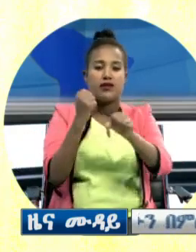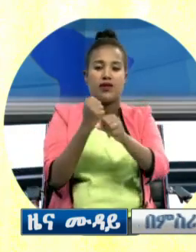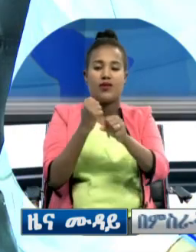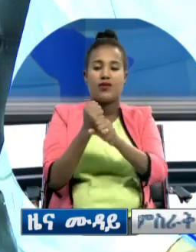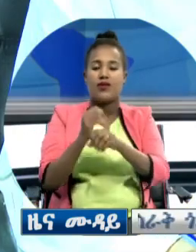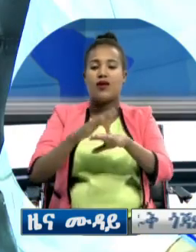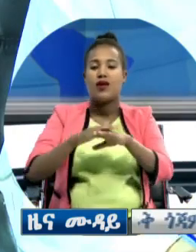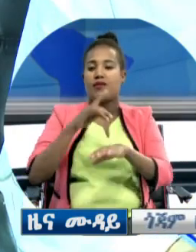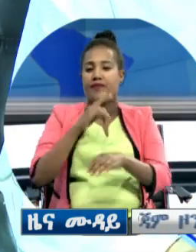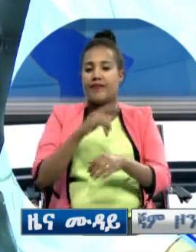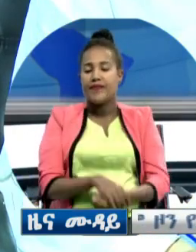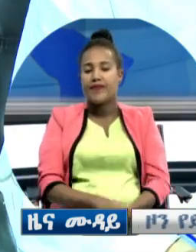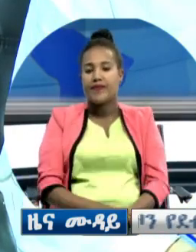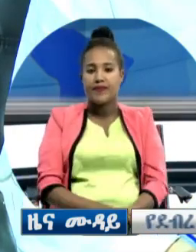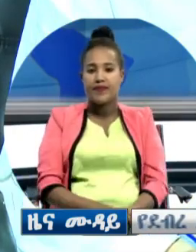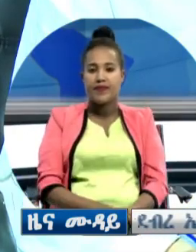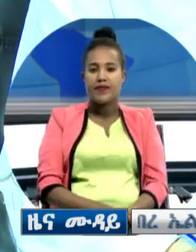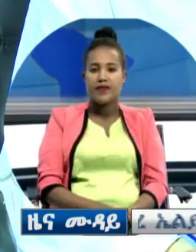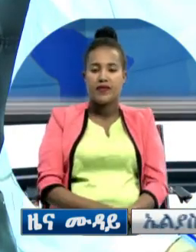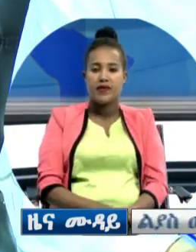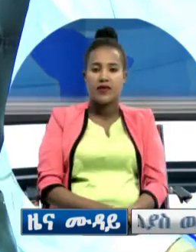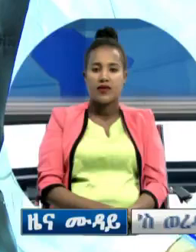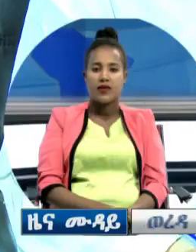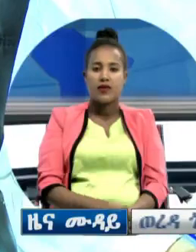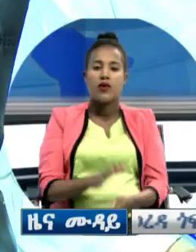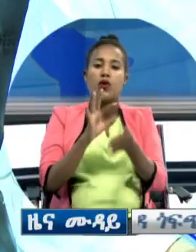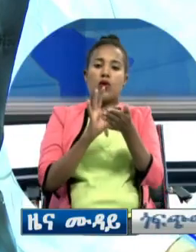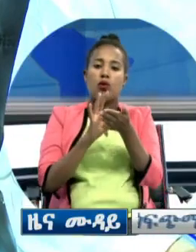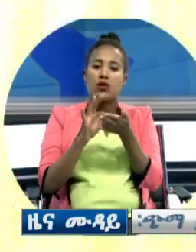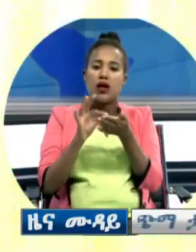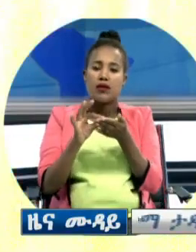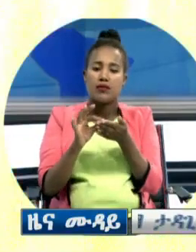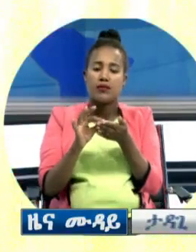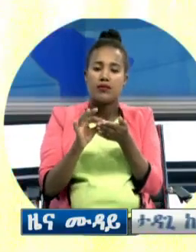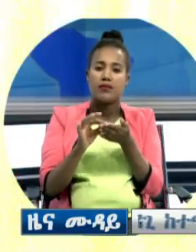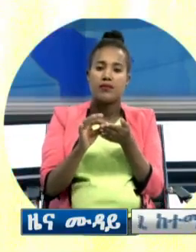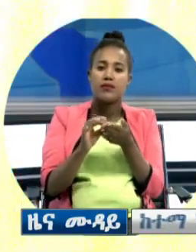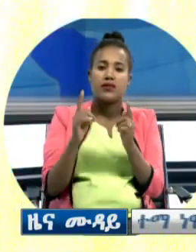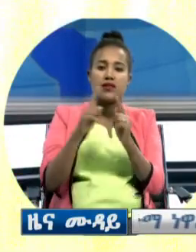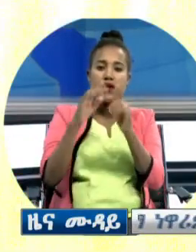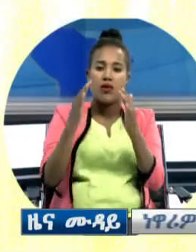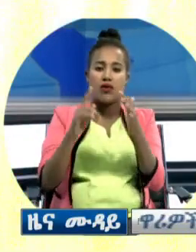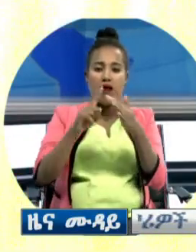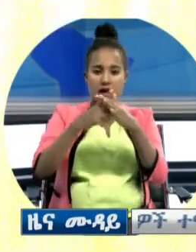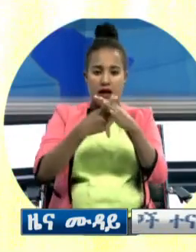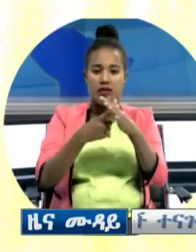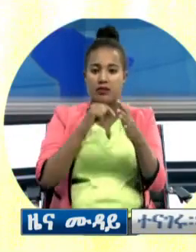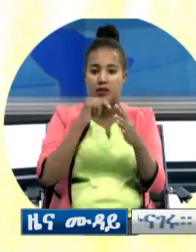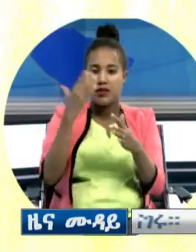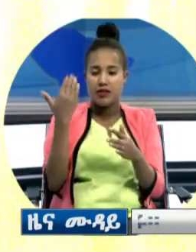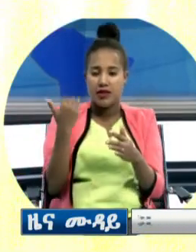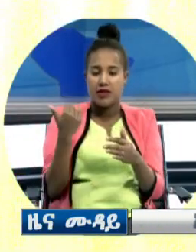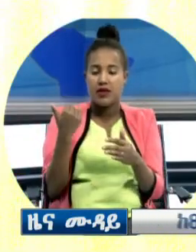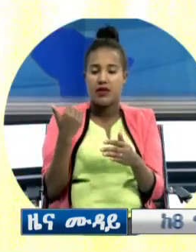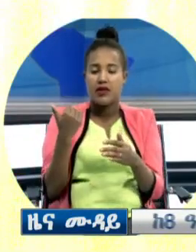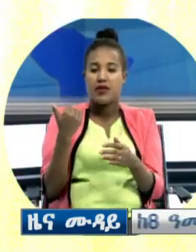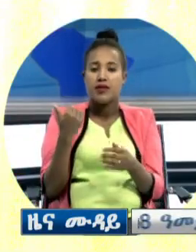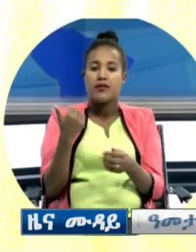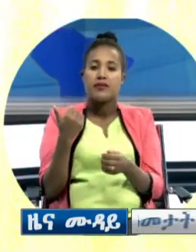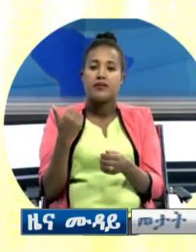ነው ያሉት። አሁን ተጀምሯል። ቆጣሪም ያው ፕሪፔድ ቆጣሪ እስካሁን አልጀመረም ነበር። እስካሁን በፖስት ፔድ ነበር